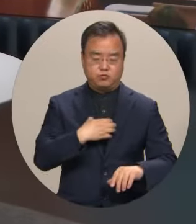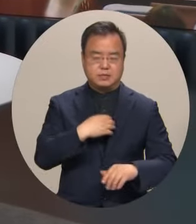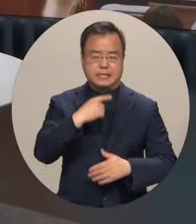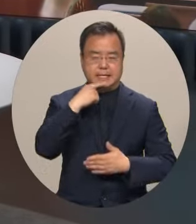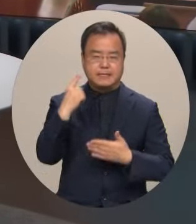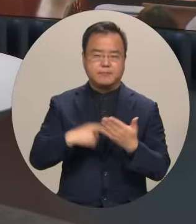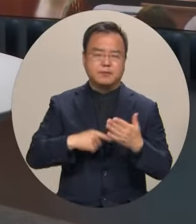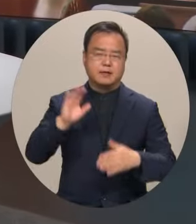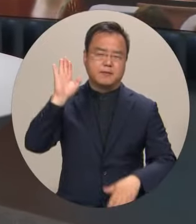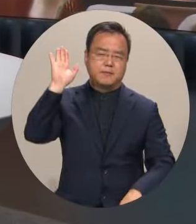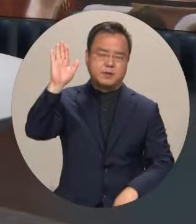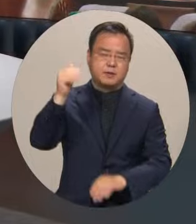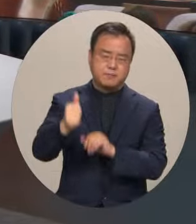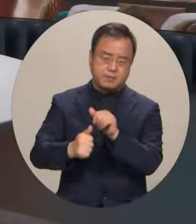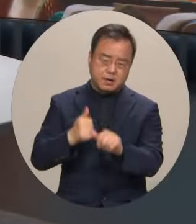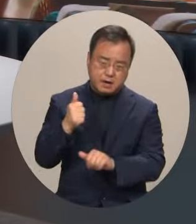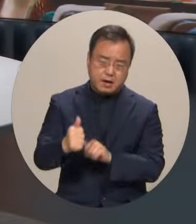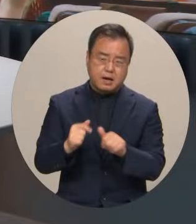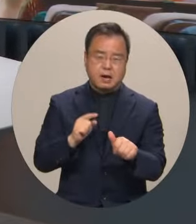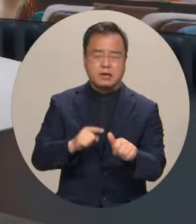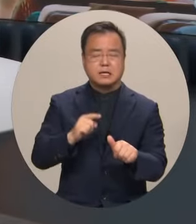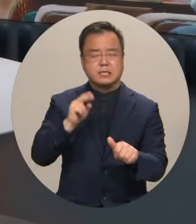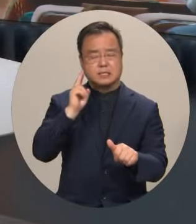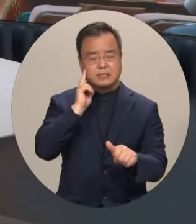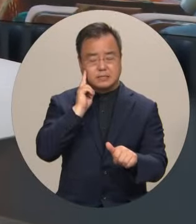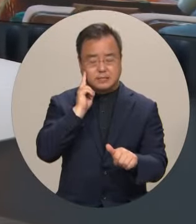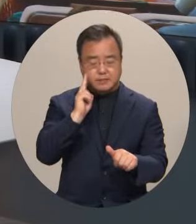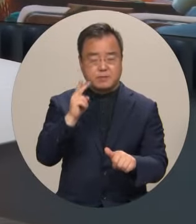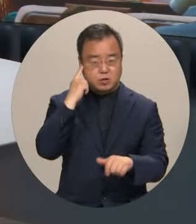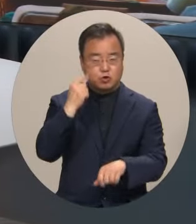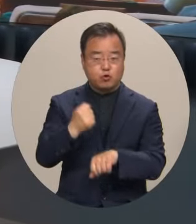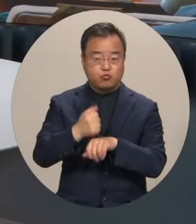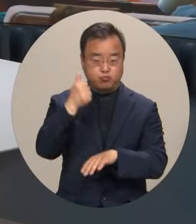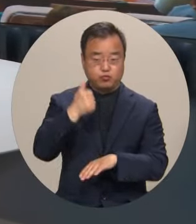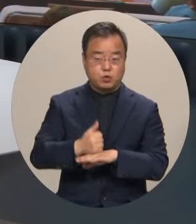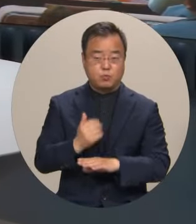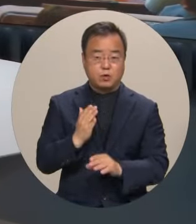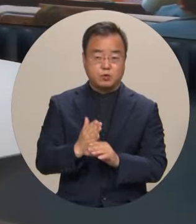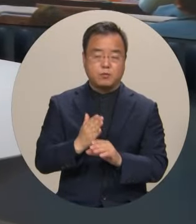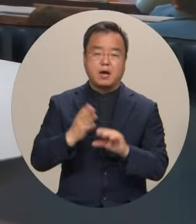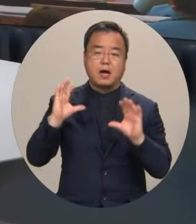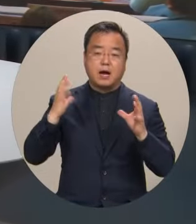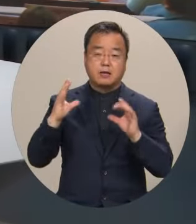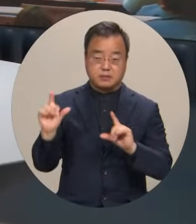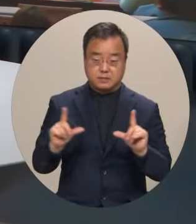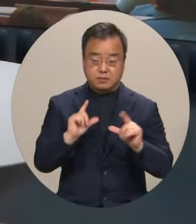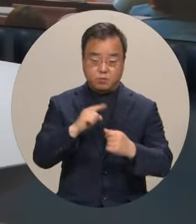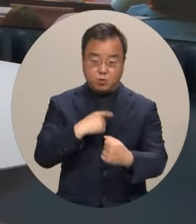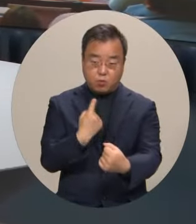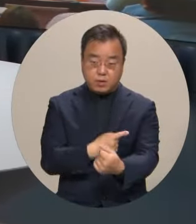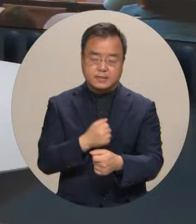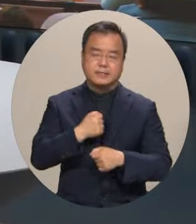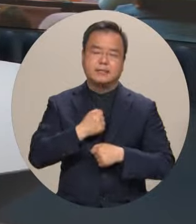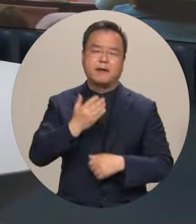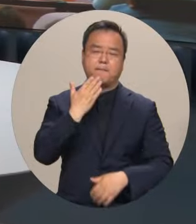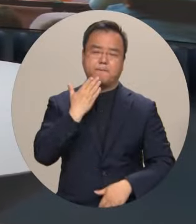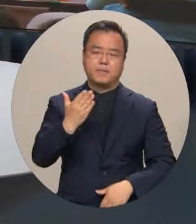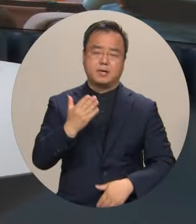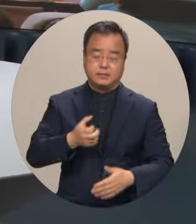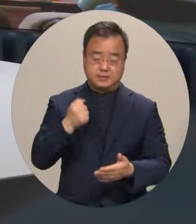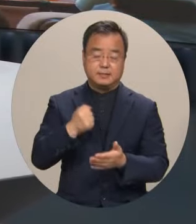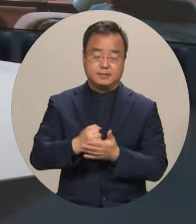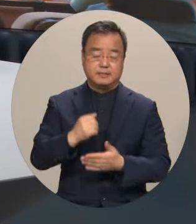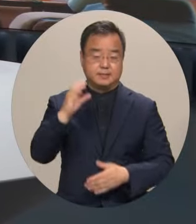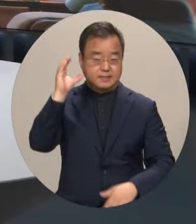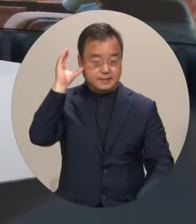기후위기로인한피해가 미래세대에더욱악화될것이라는연구결과도속속나오고있습니다. 우리는 이아이들의생명과권리를보호할수있는결정이내려지기를기대합니다